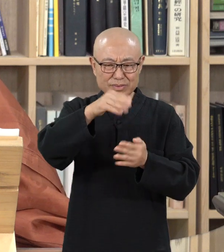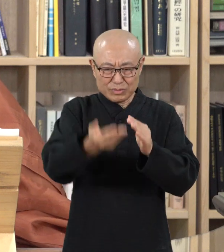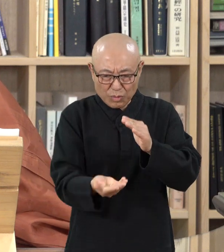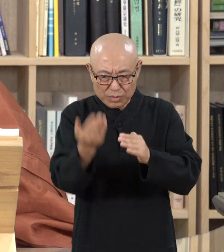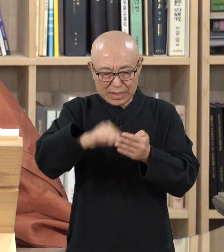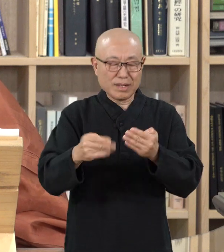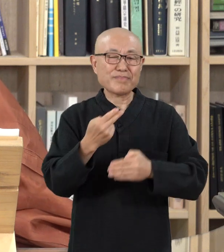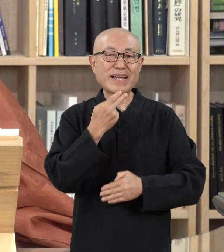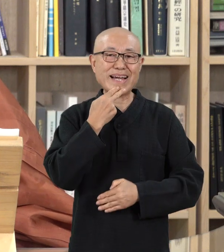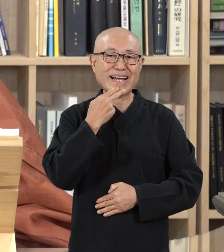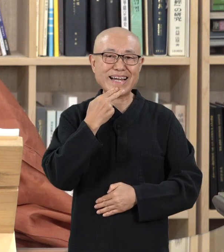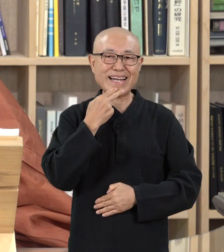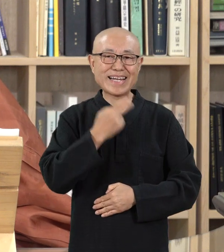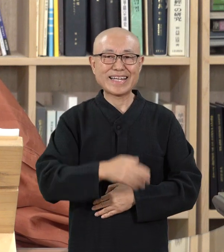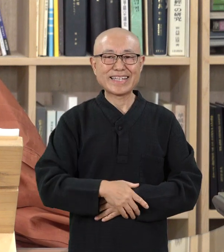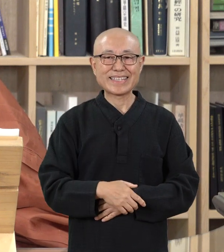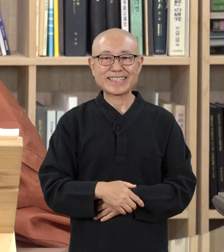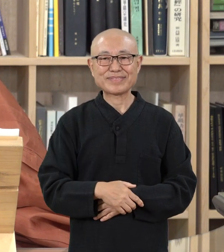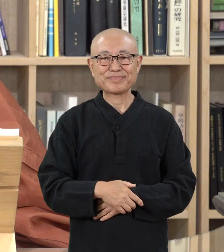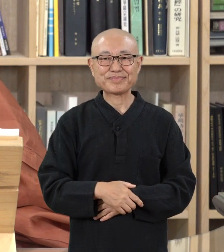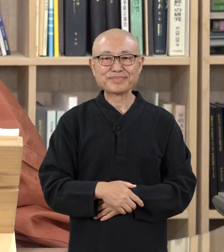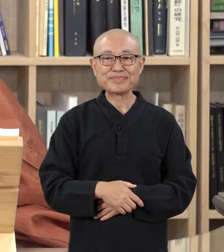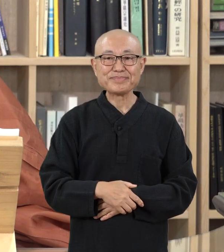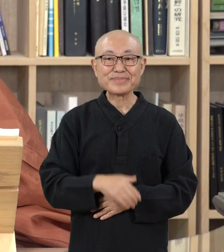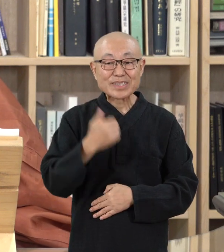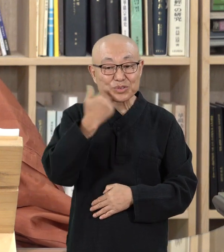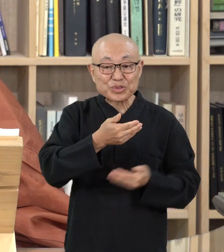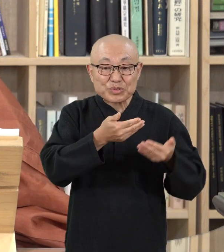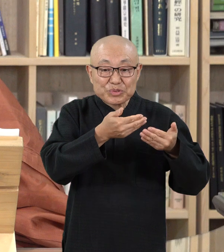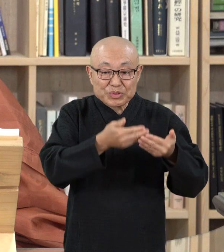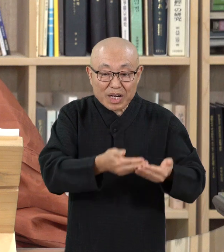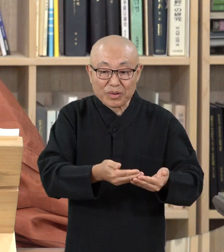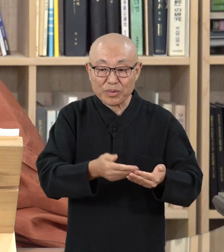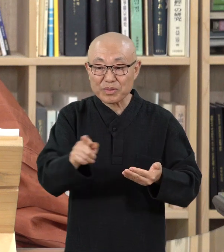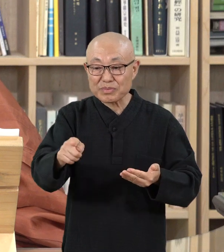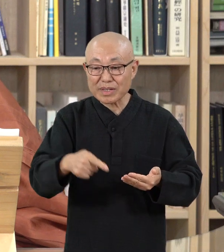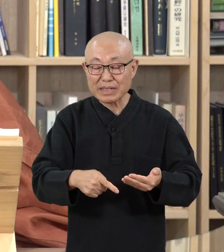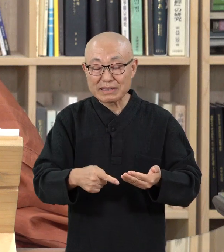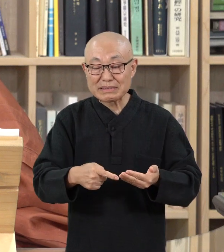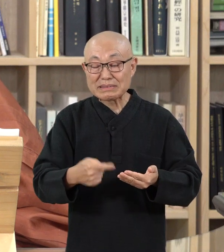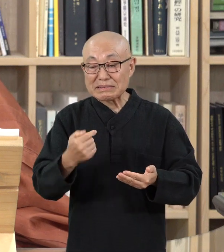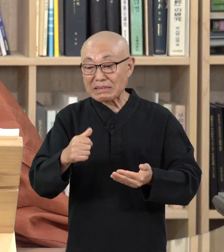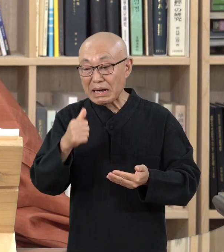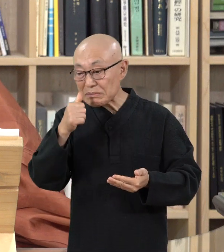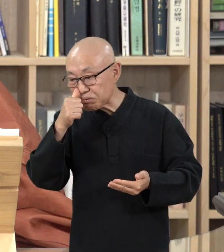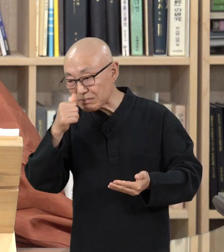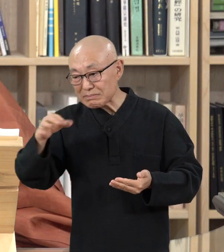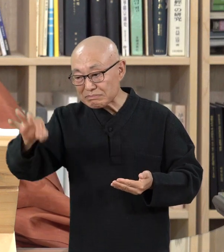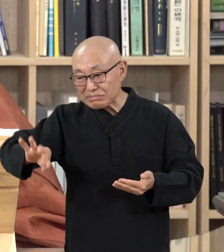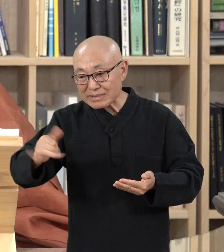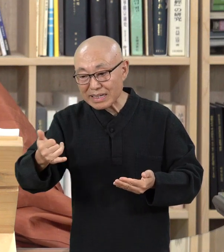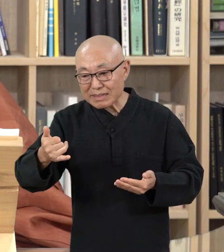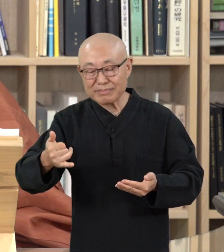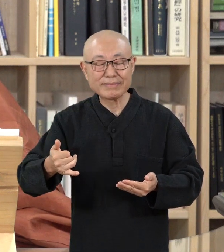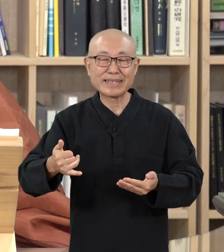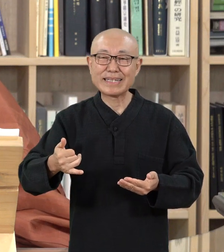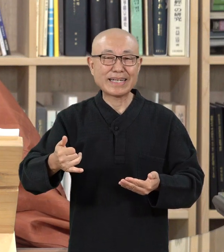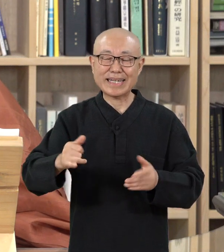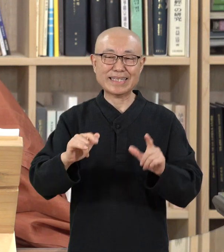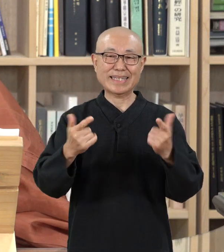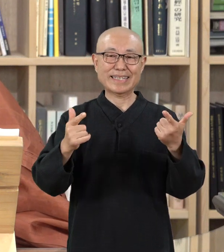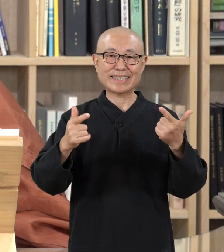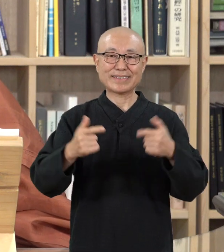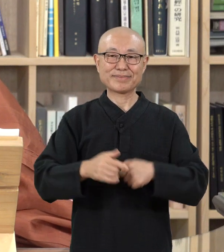본인들은 천박 기이한 존재고 상대방 수들하는 천박하다, 이런 고정관념이 있는데